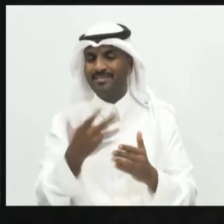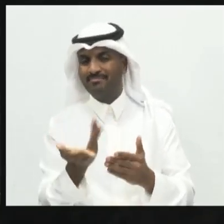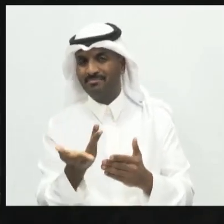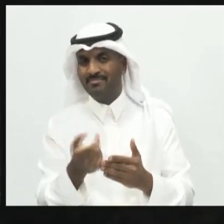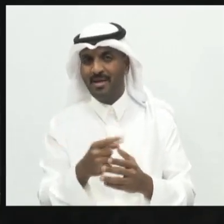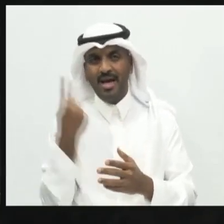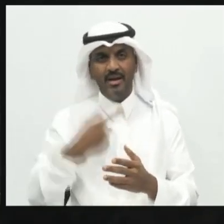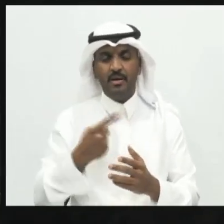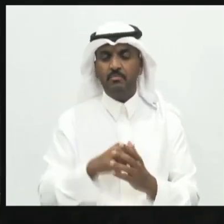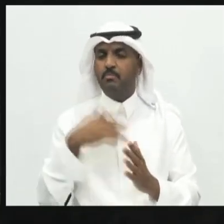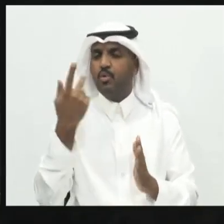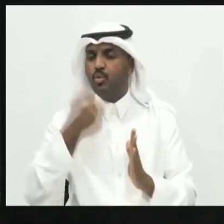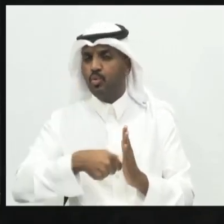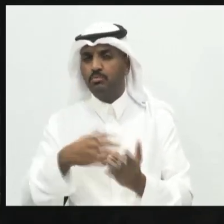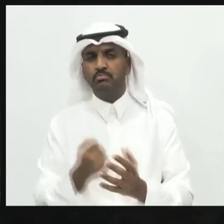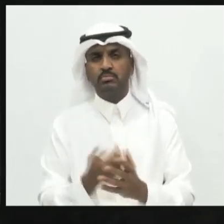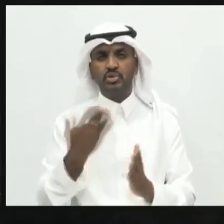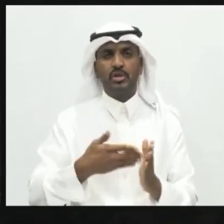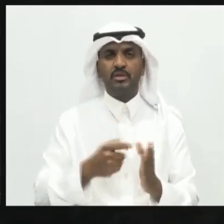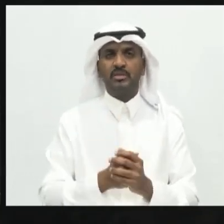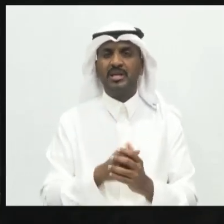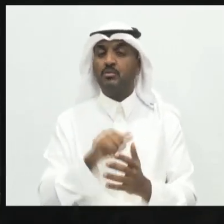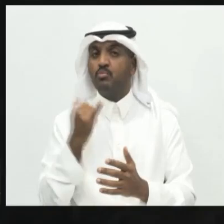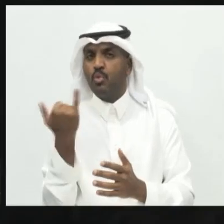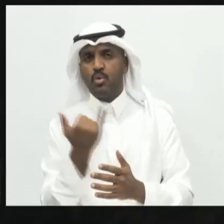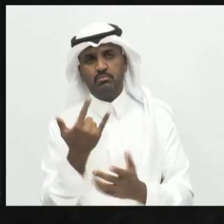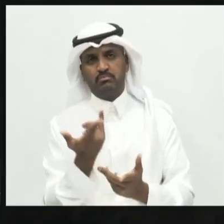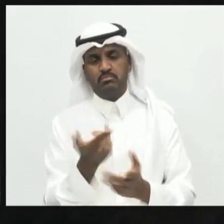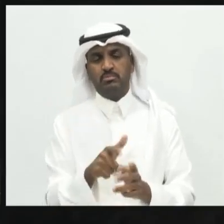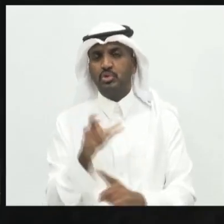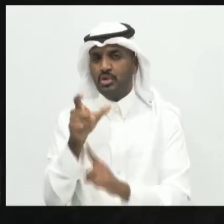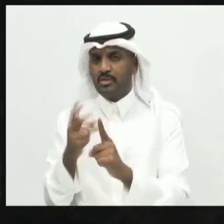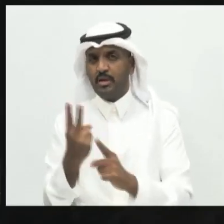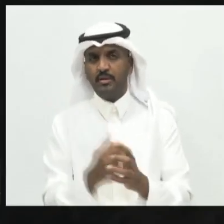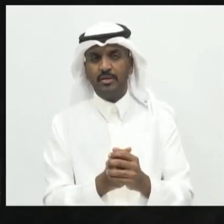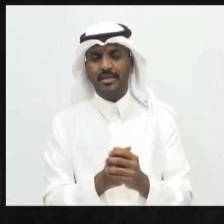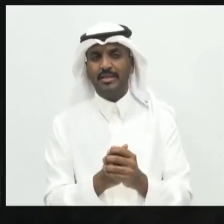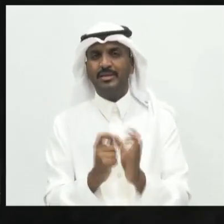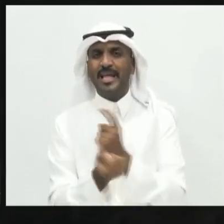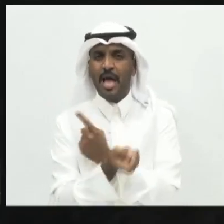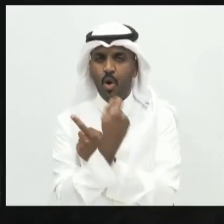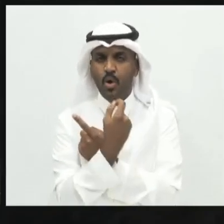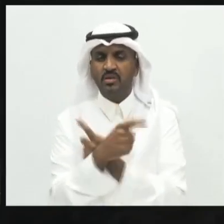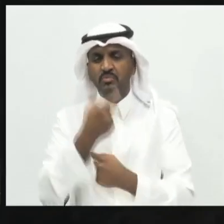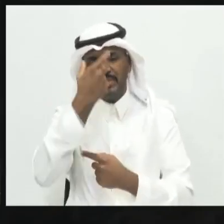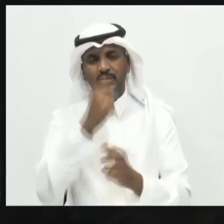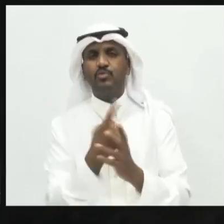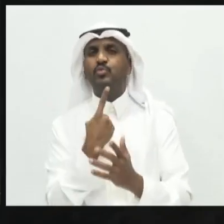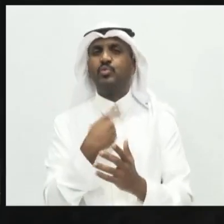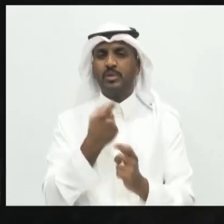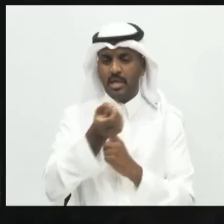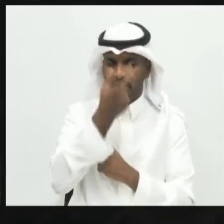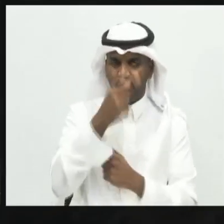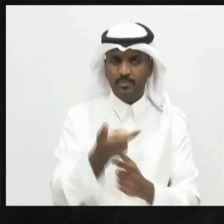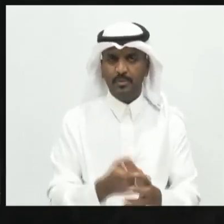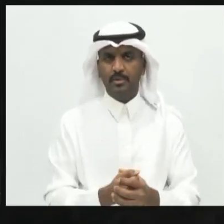ما هو الحكم الشرعي وماذا يفعل هذا المضطر ايضا شخص اخر يتداوى وهو مريض ويريد ان يتداوى